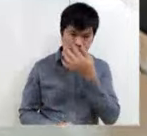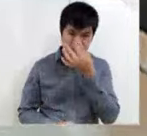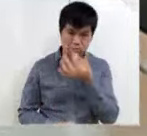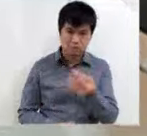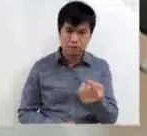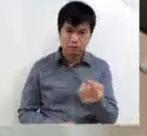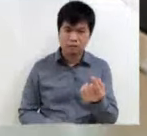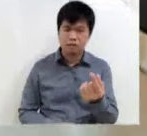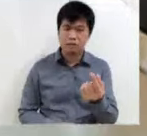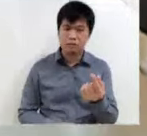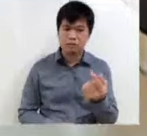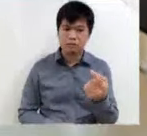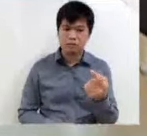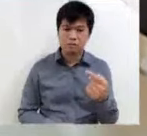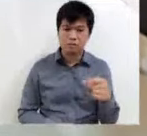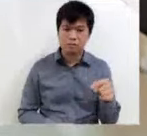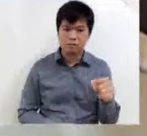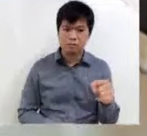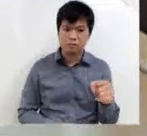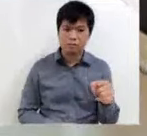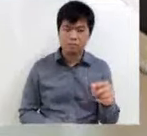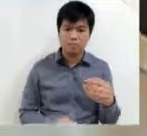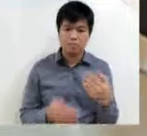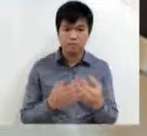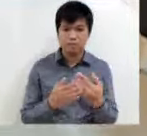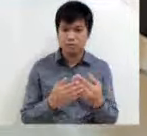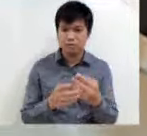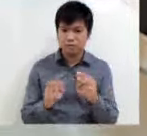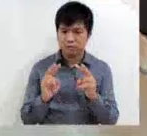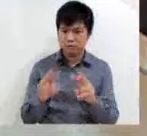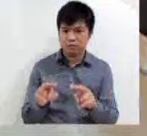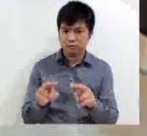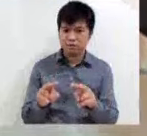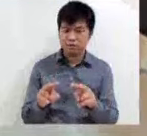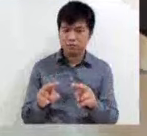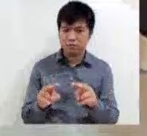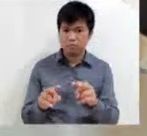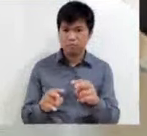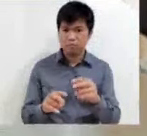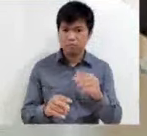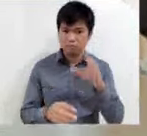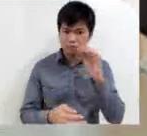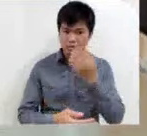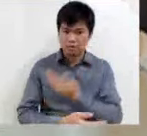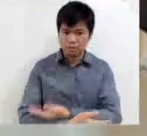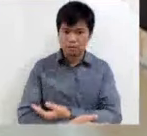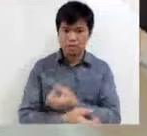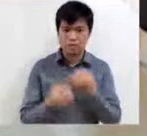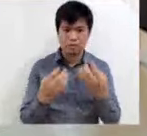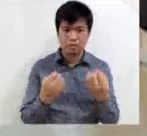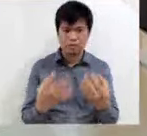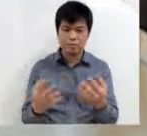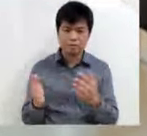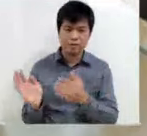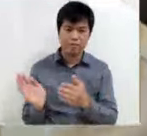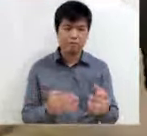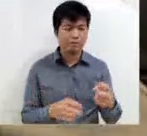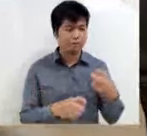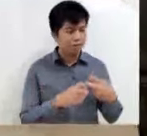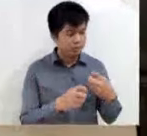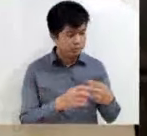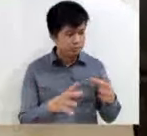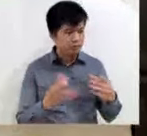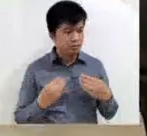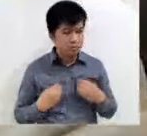Ilang weeks na lang makikita nila yung anak namin eh. Ang dami niyang plano. Hirap tanggapin at marami pa rin tanong si Jovel